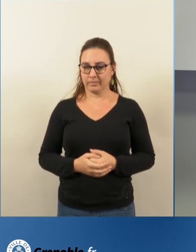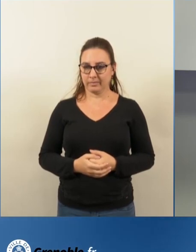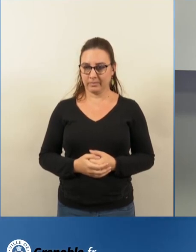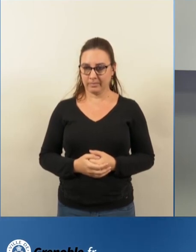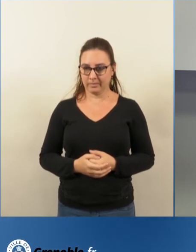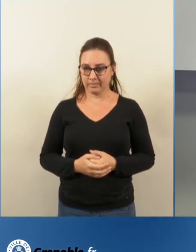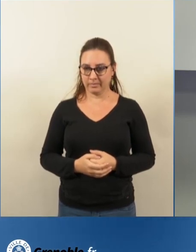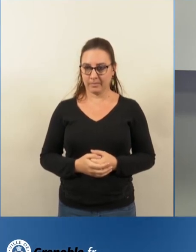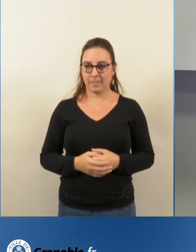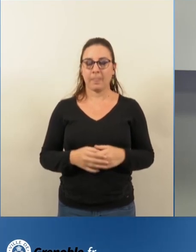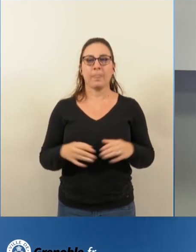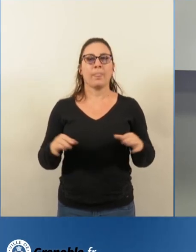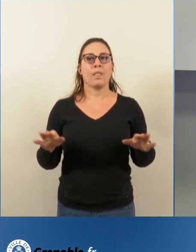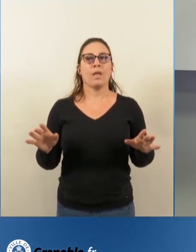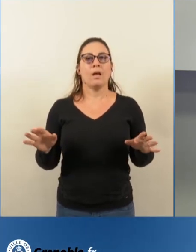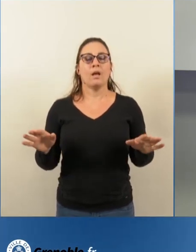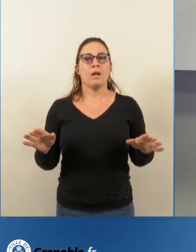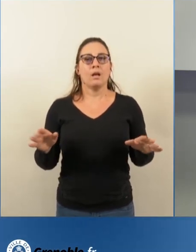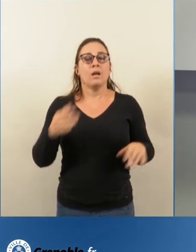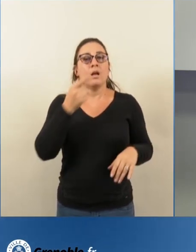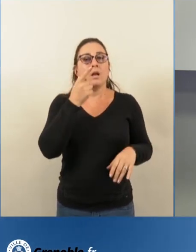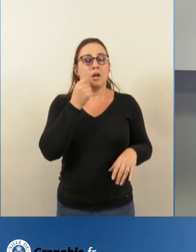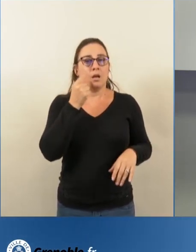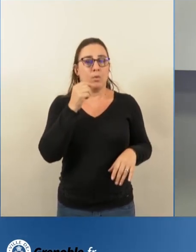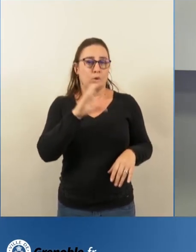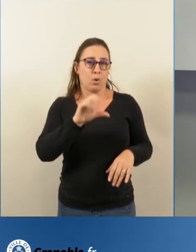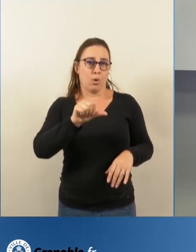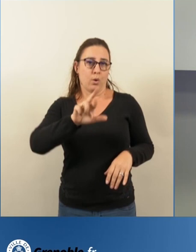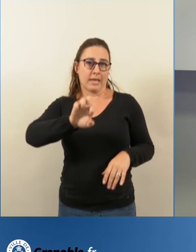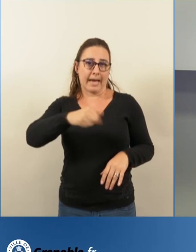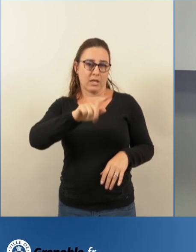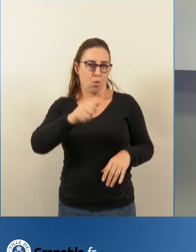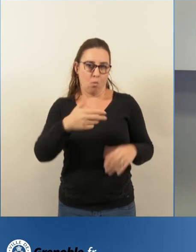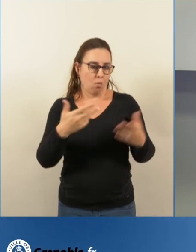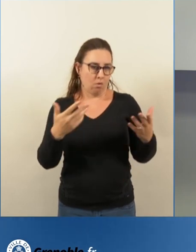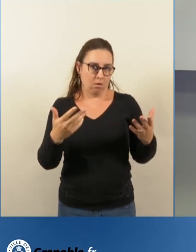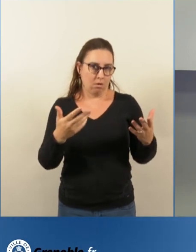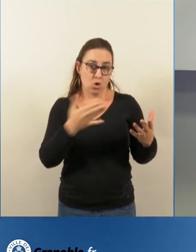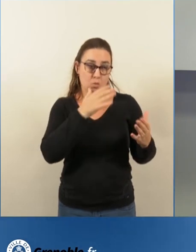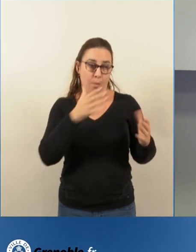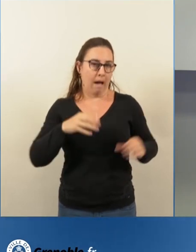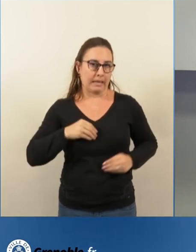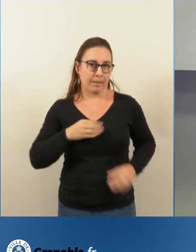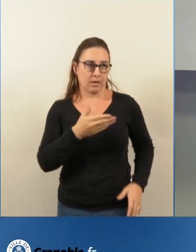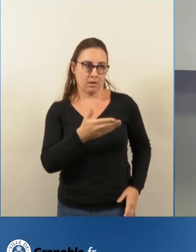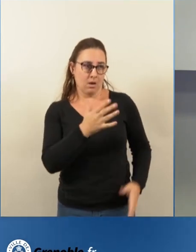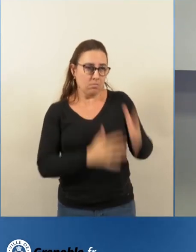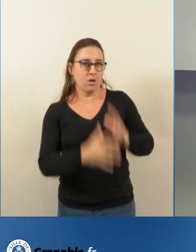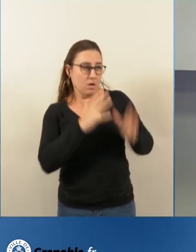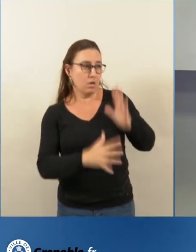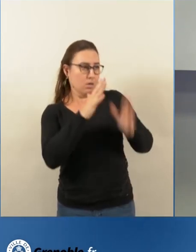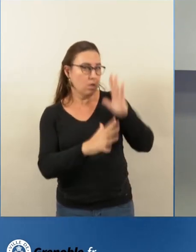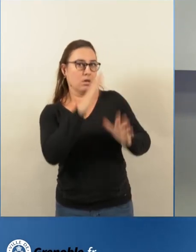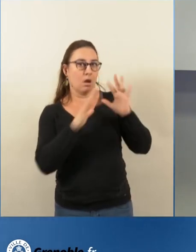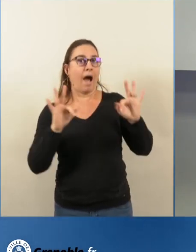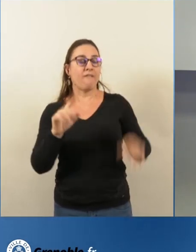je vais monsieur Carignan va pouvoir vous laisser passer un peu comme ça parler de la